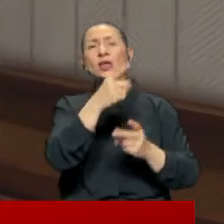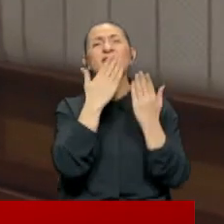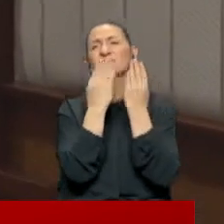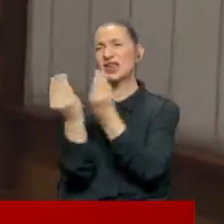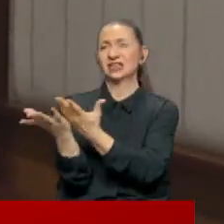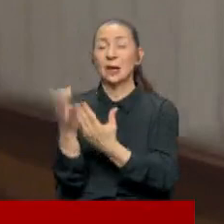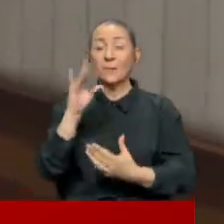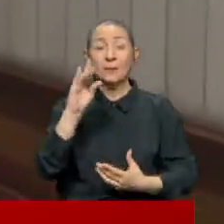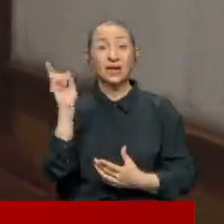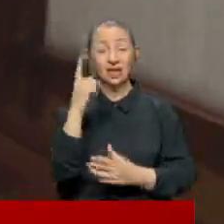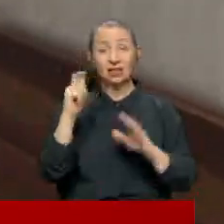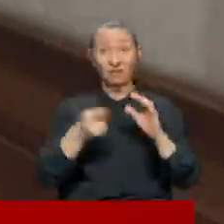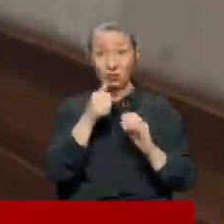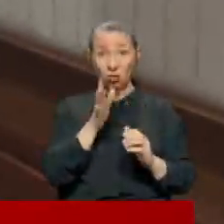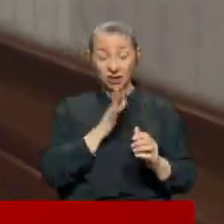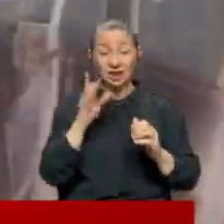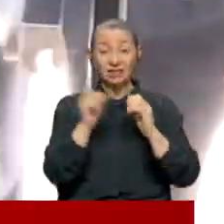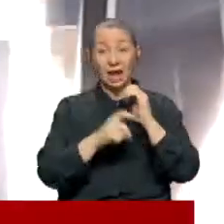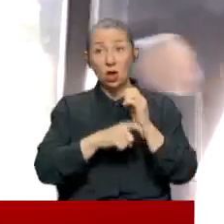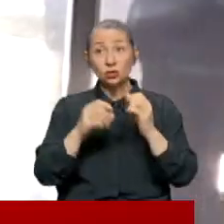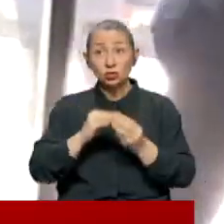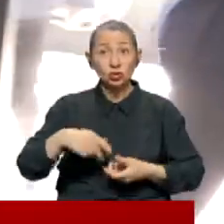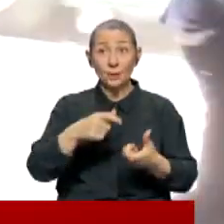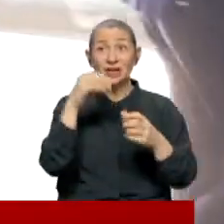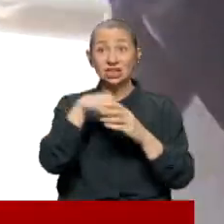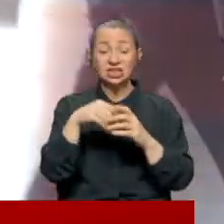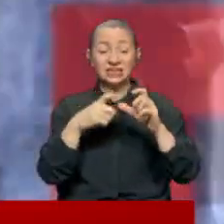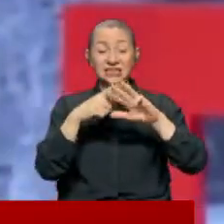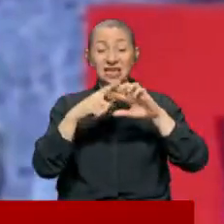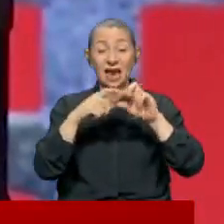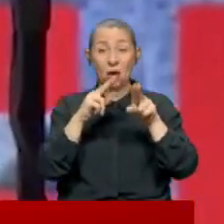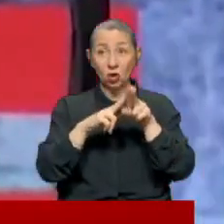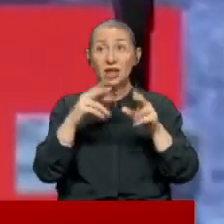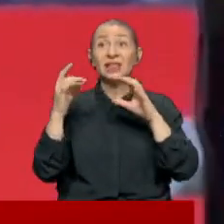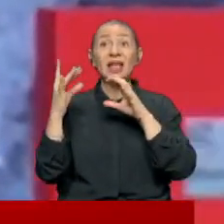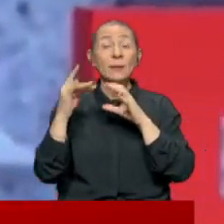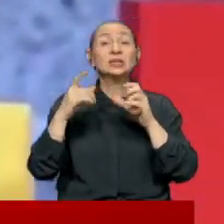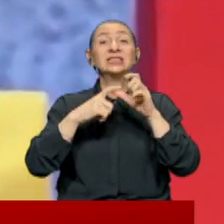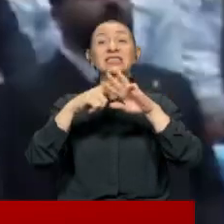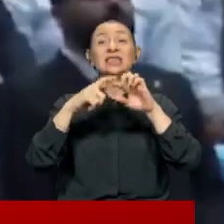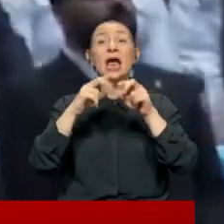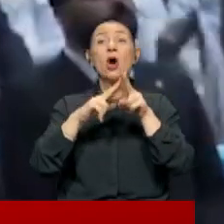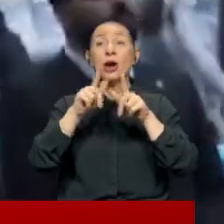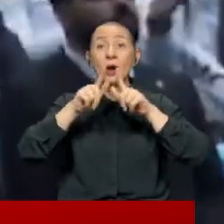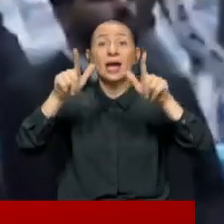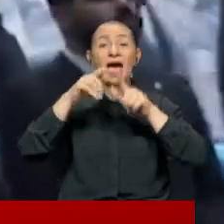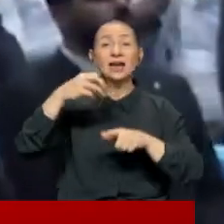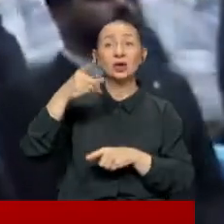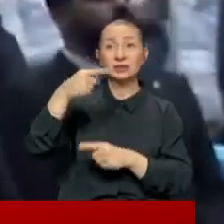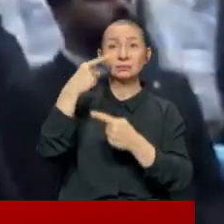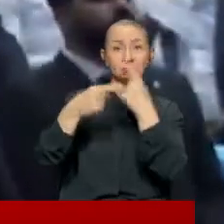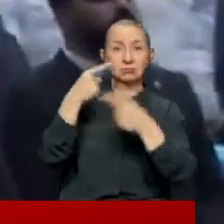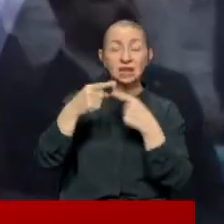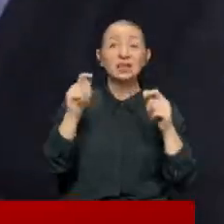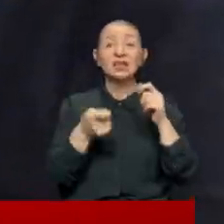MHP Davutoğlu'nun terörle suçlamak için kullandığı ifade serok Diyarbakır'da serok olarak selamlanan Erdoğan'ın da dilinde